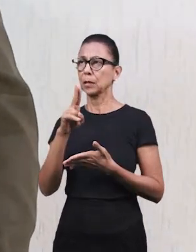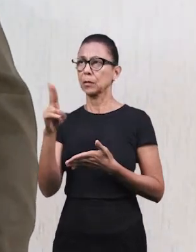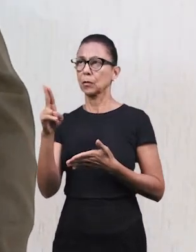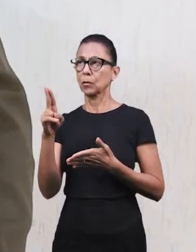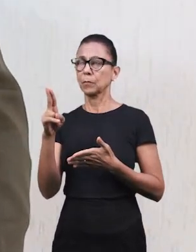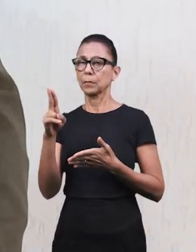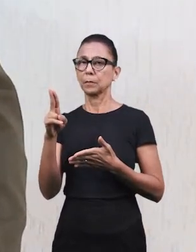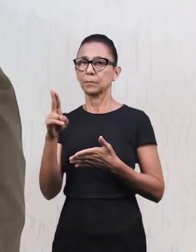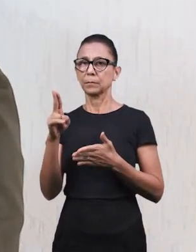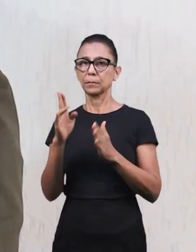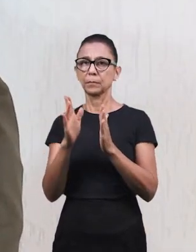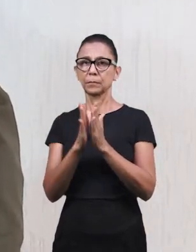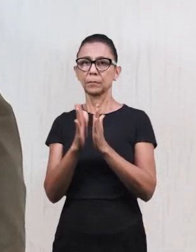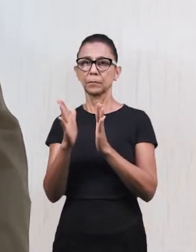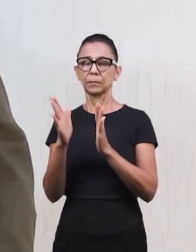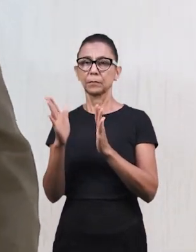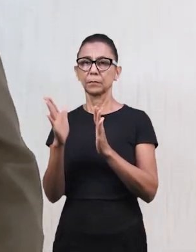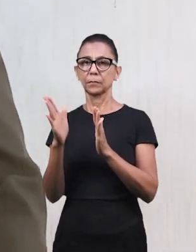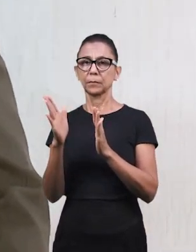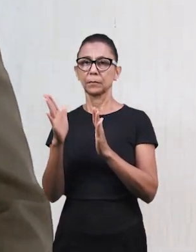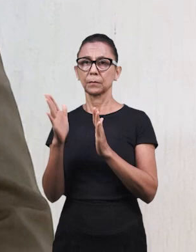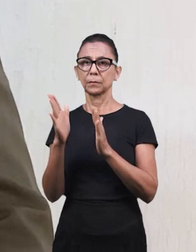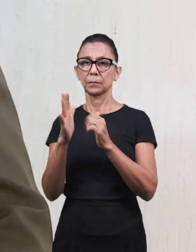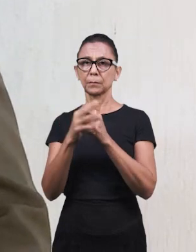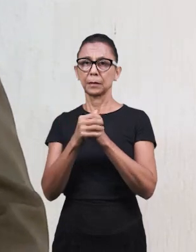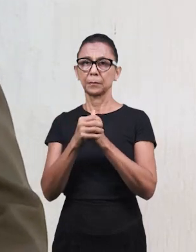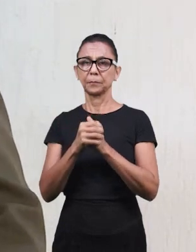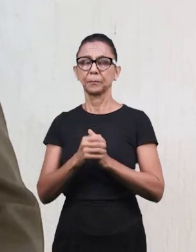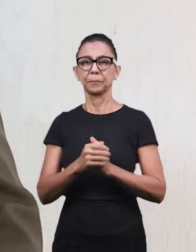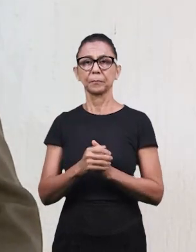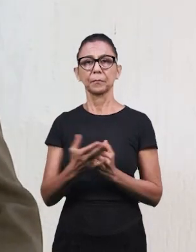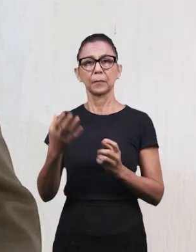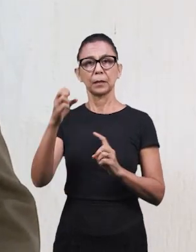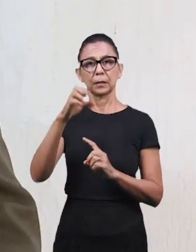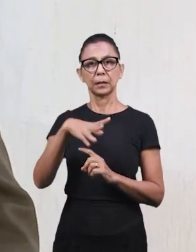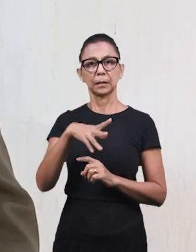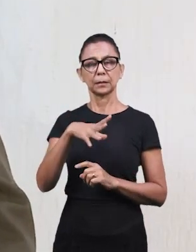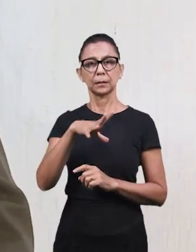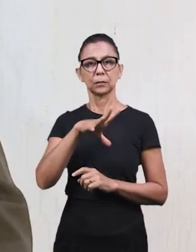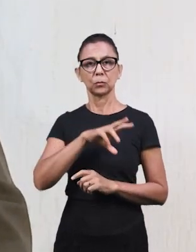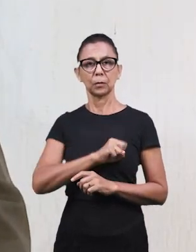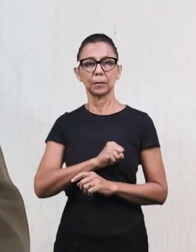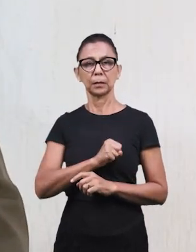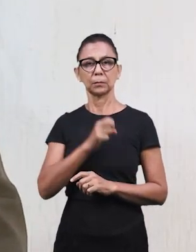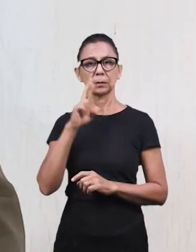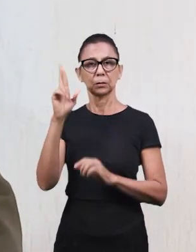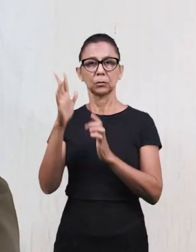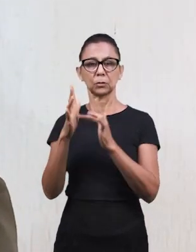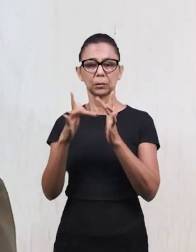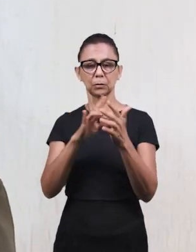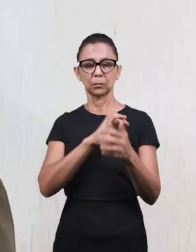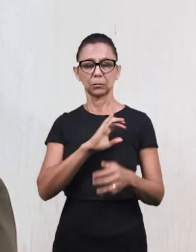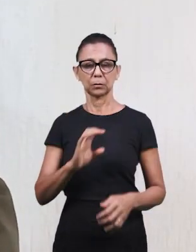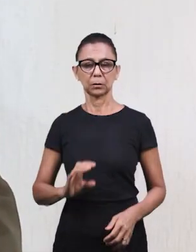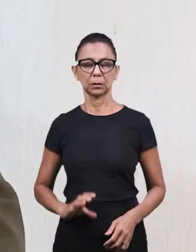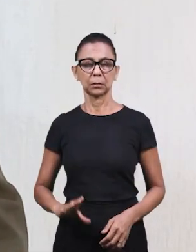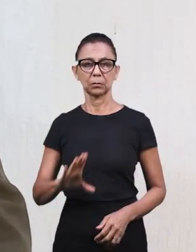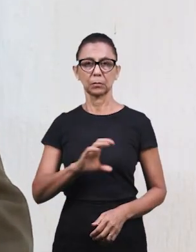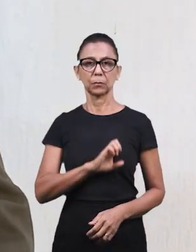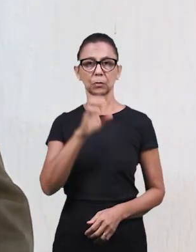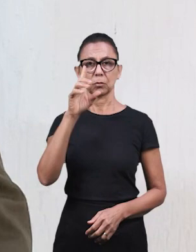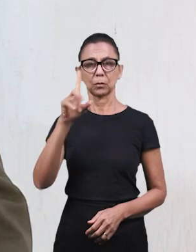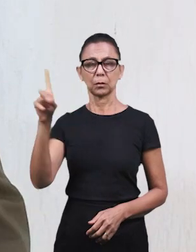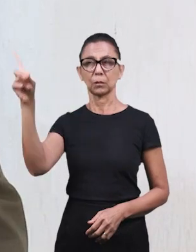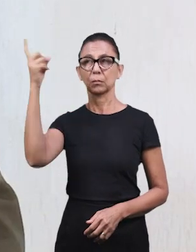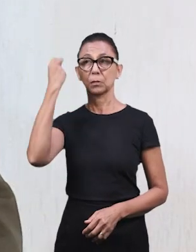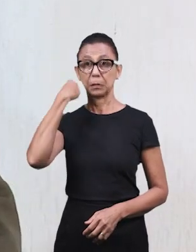и превознося Тебя во имя Иисуса. И да будет благодать Господа нашего Иисуса